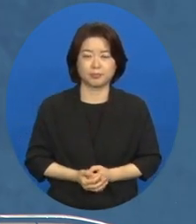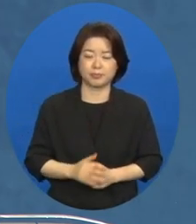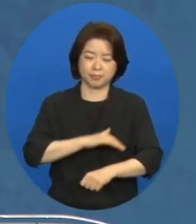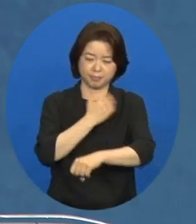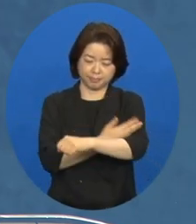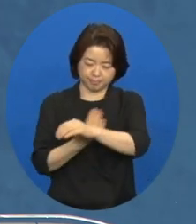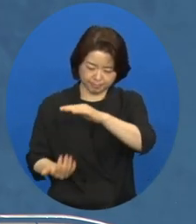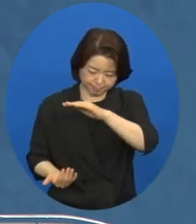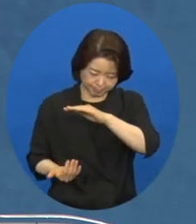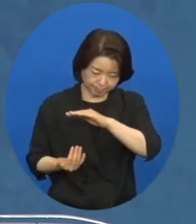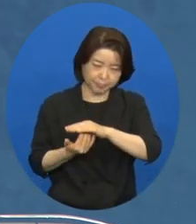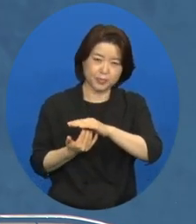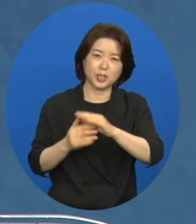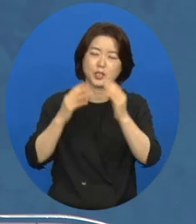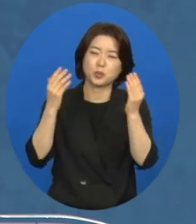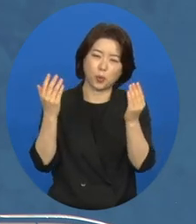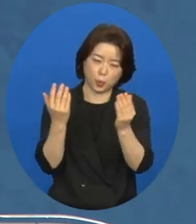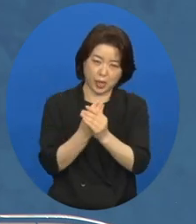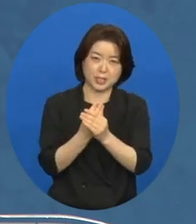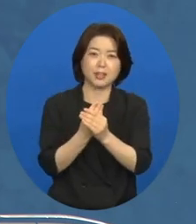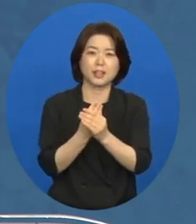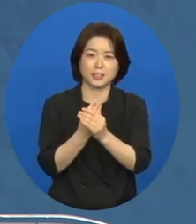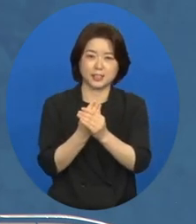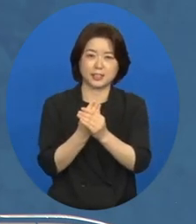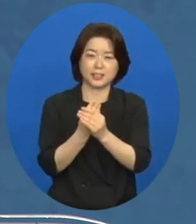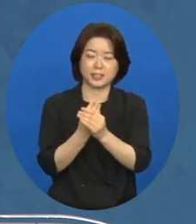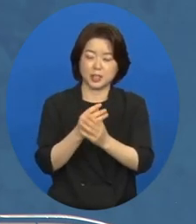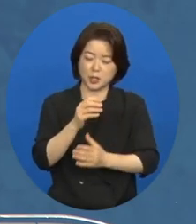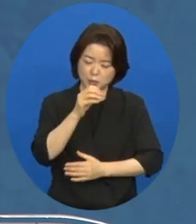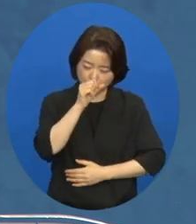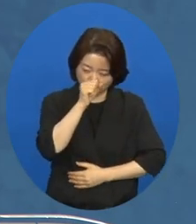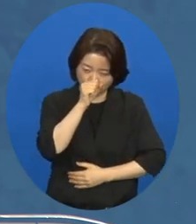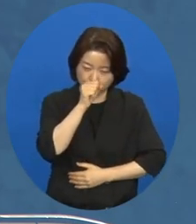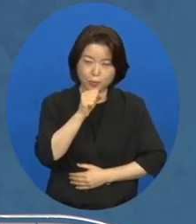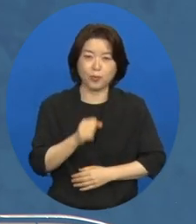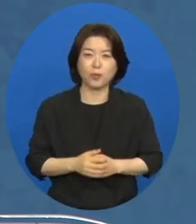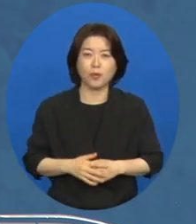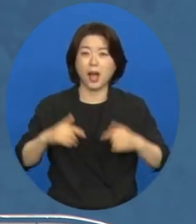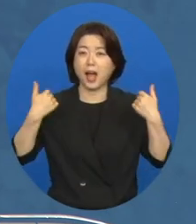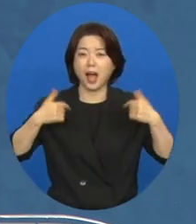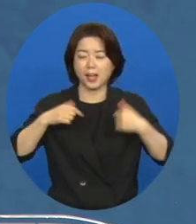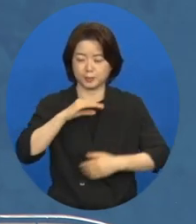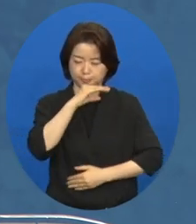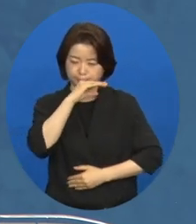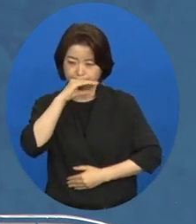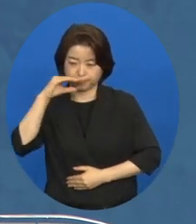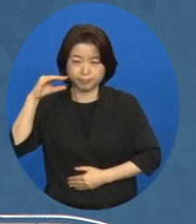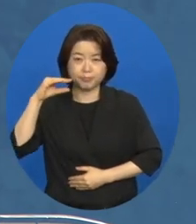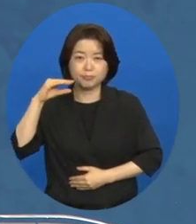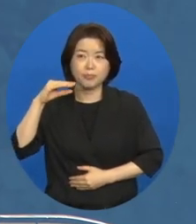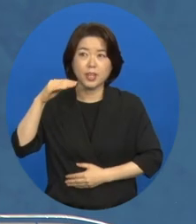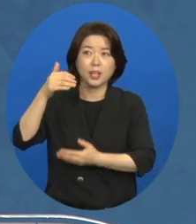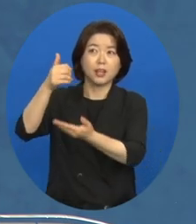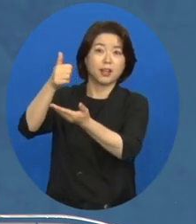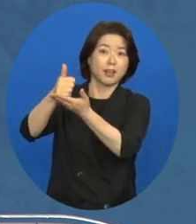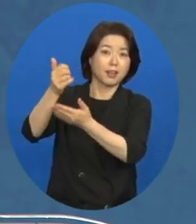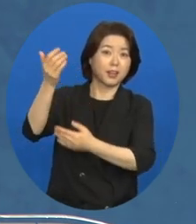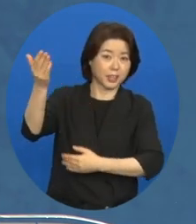전능하시고 완전하시고 선하시고 항상 오르신 그분의